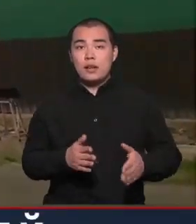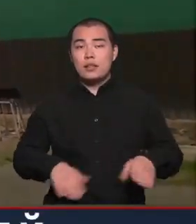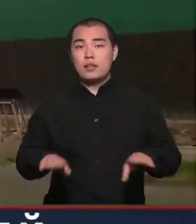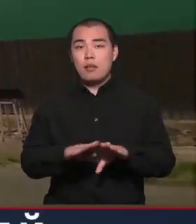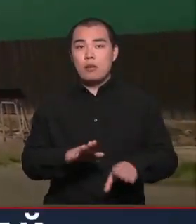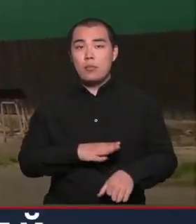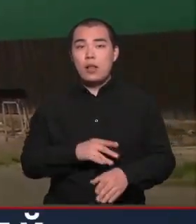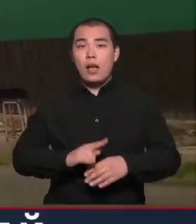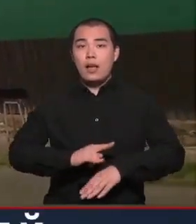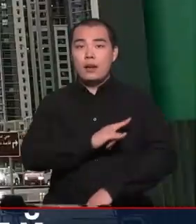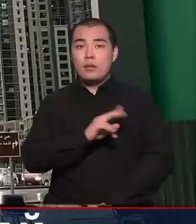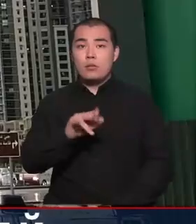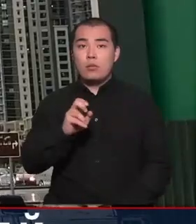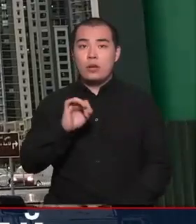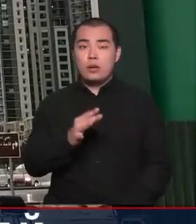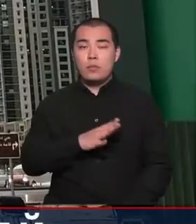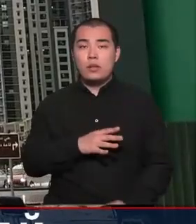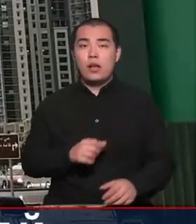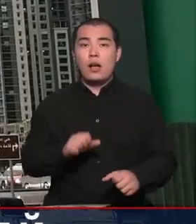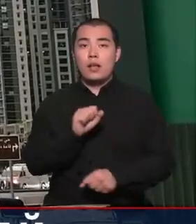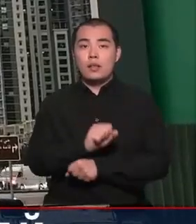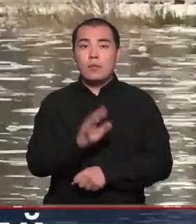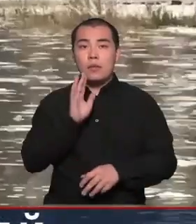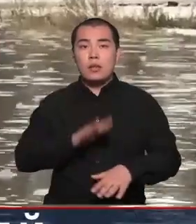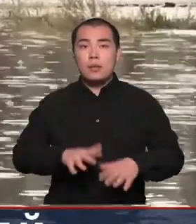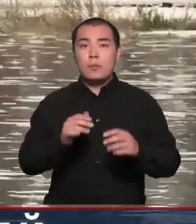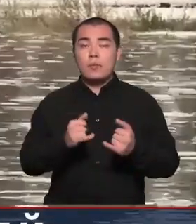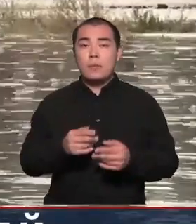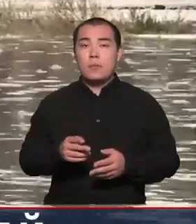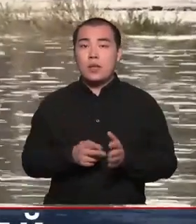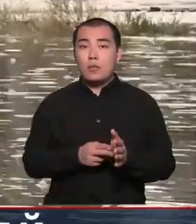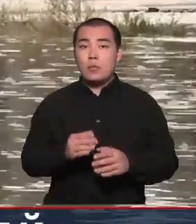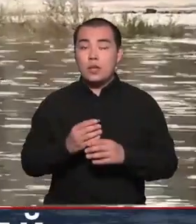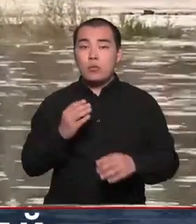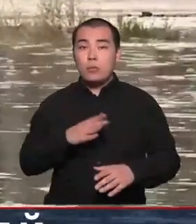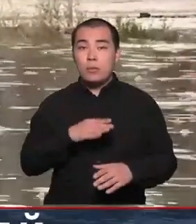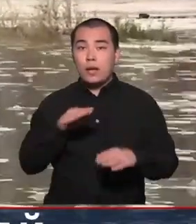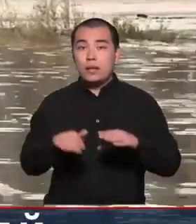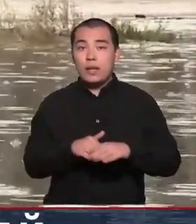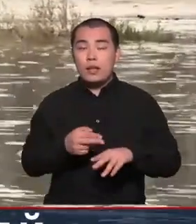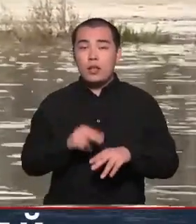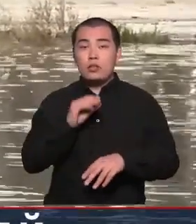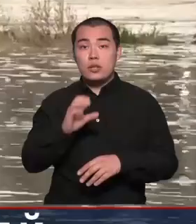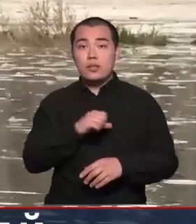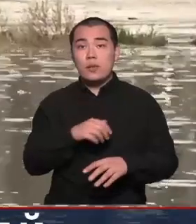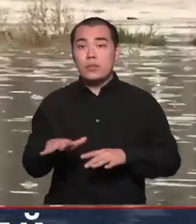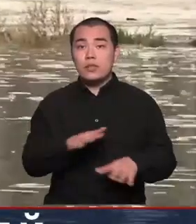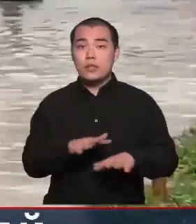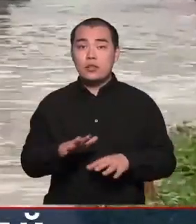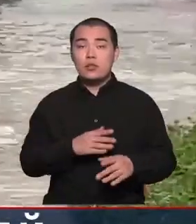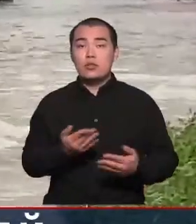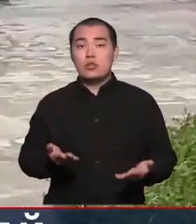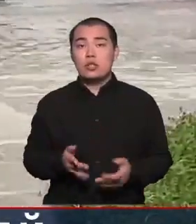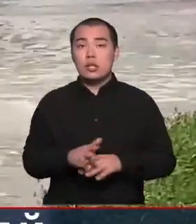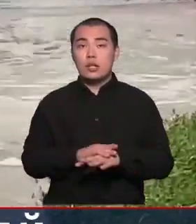перекрыли А в аэропорту Дубая отложены рейсы вода затопила станцию метро Национальное управление по чрезвычайным ситуациям призвало